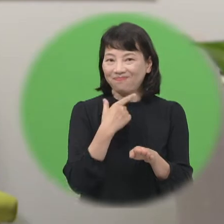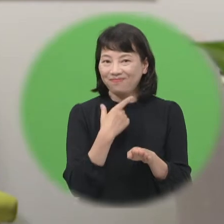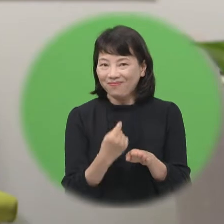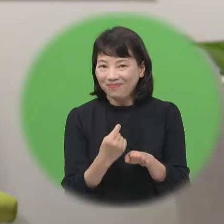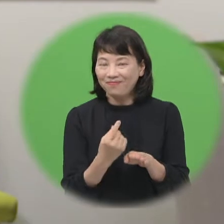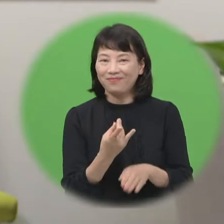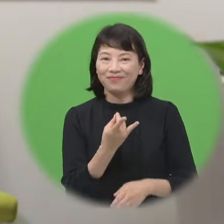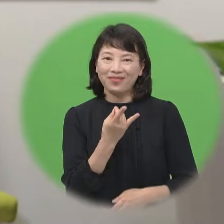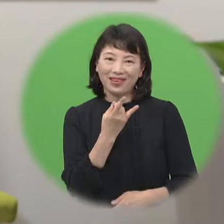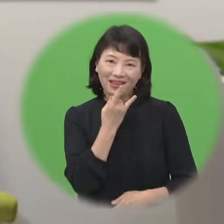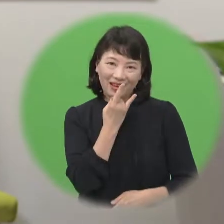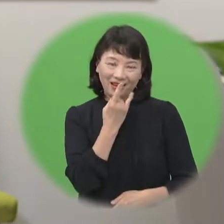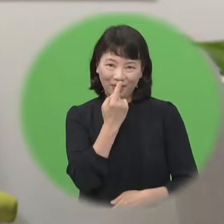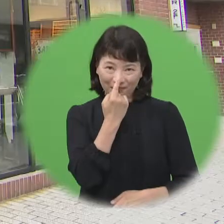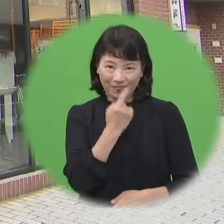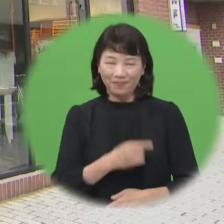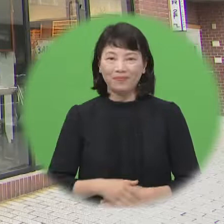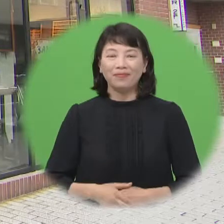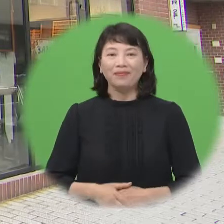ことを期待しているプログラムです。